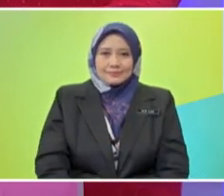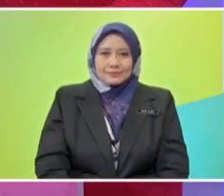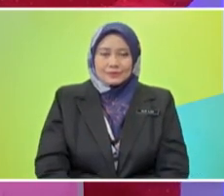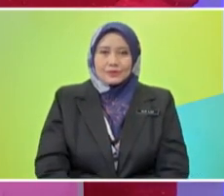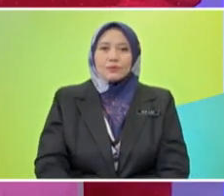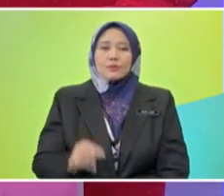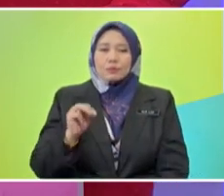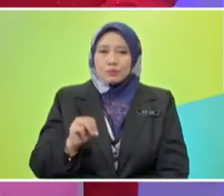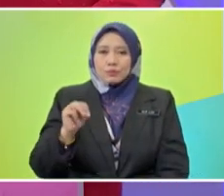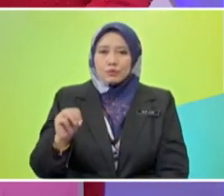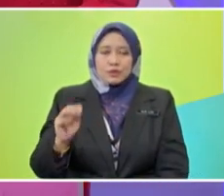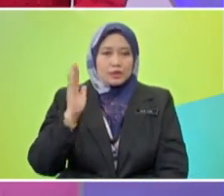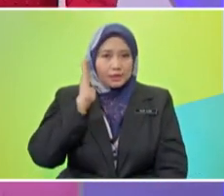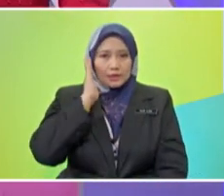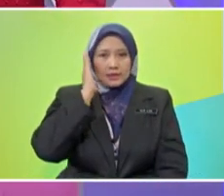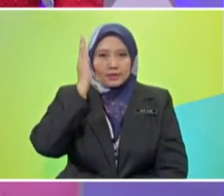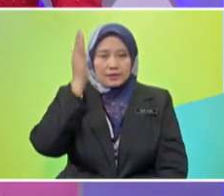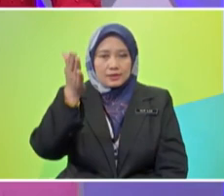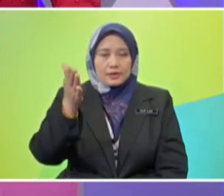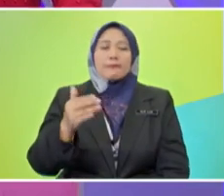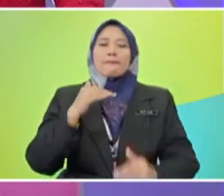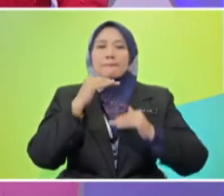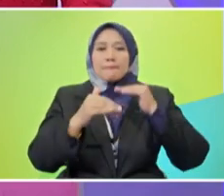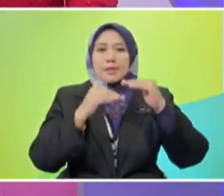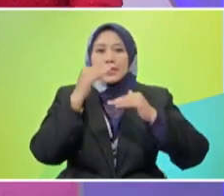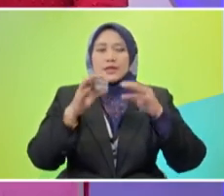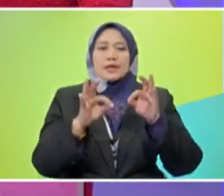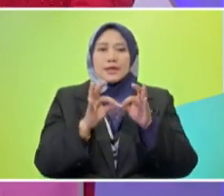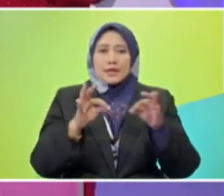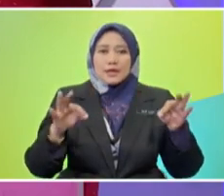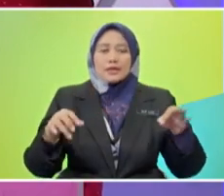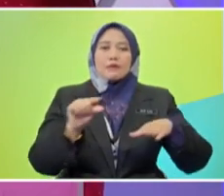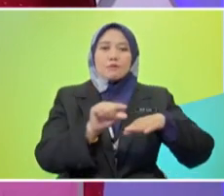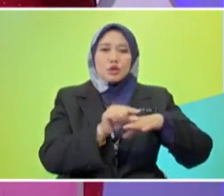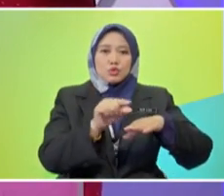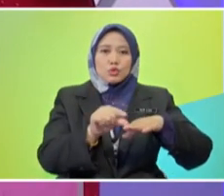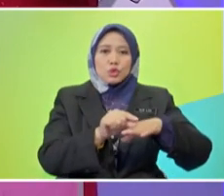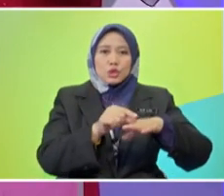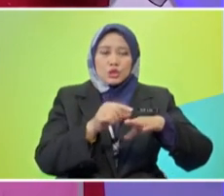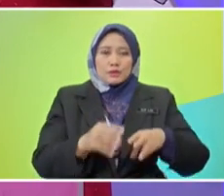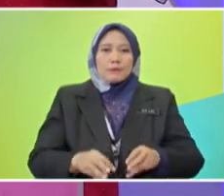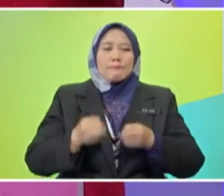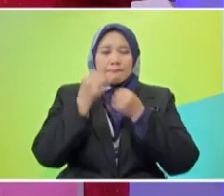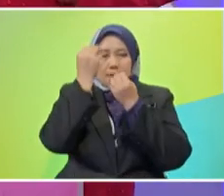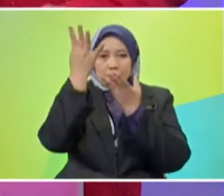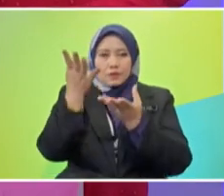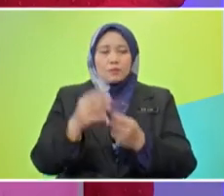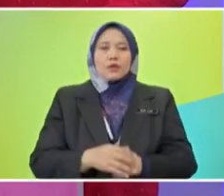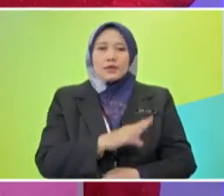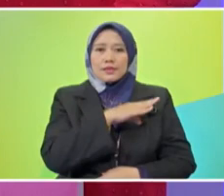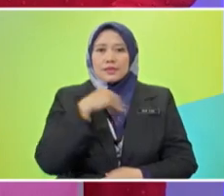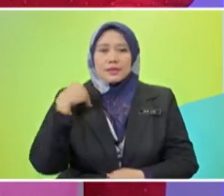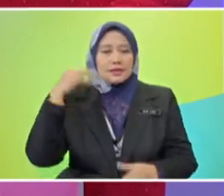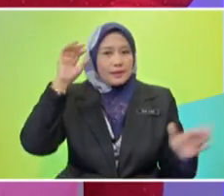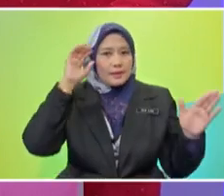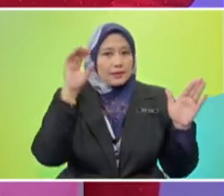Fizi, kita akan minta murid-murid pula membina ayat menggunakan maklumat ataupun idea sendiri berdasarkan gambar yang